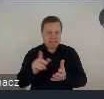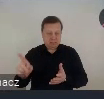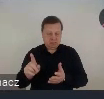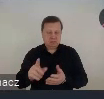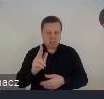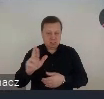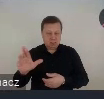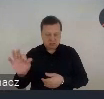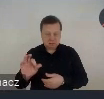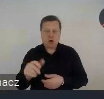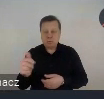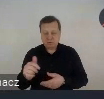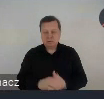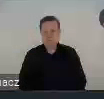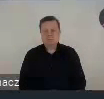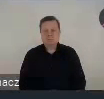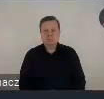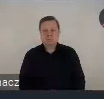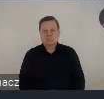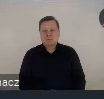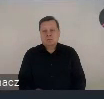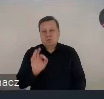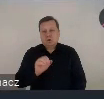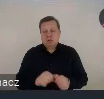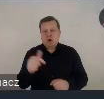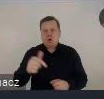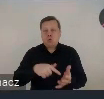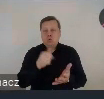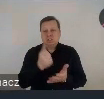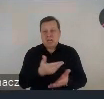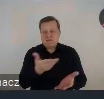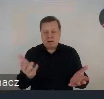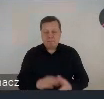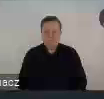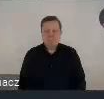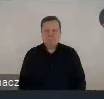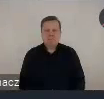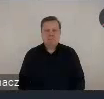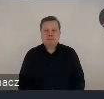Sądowego. Wynika to z przepisów obowiązujących cechy.